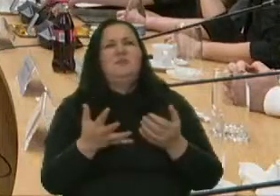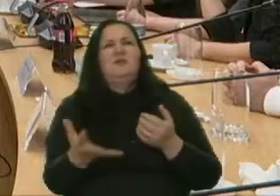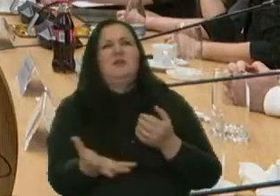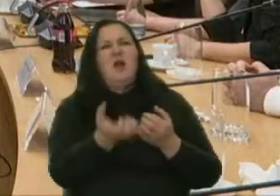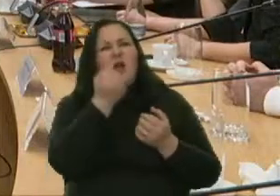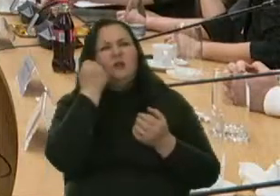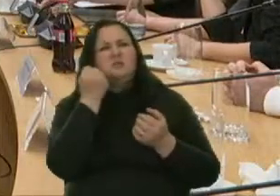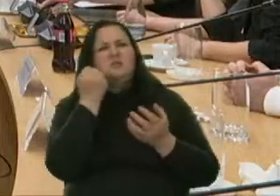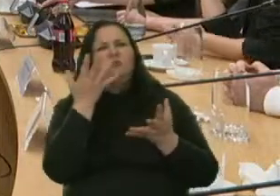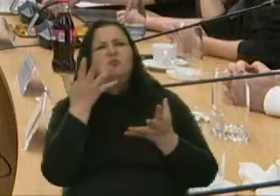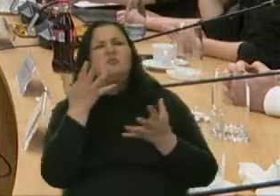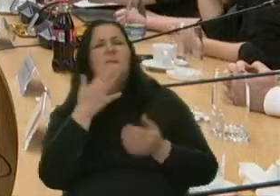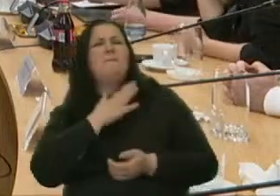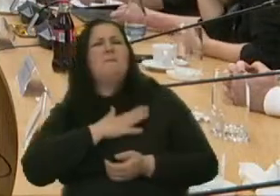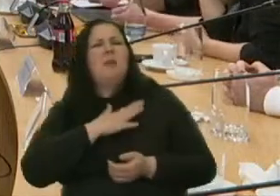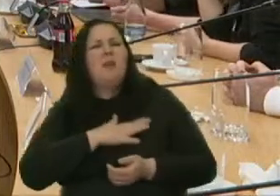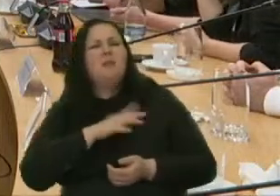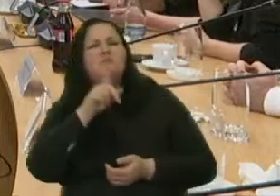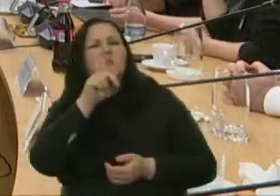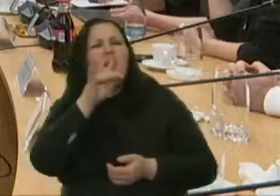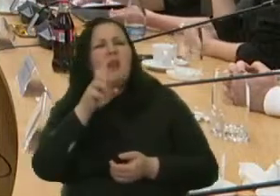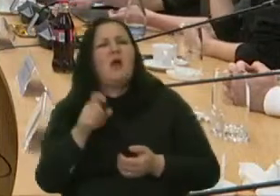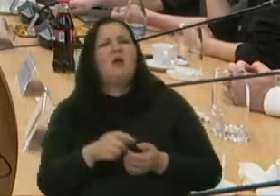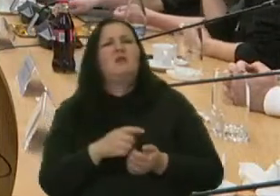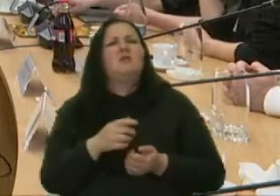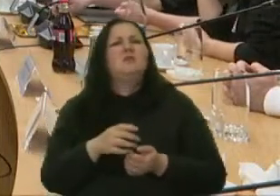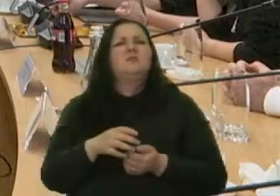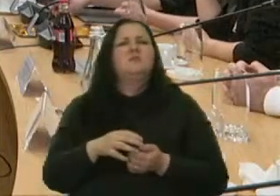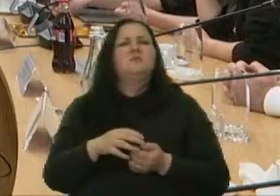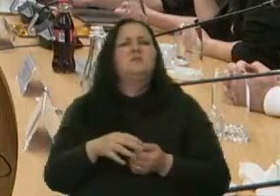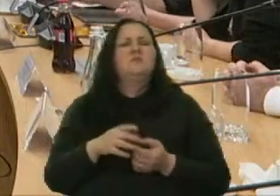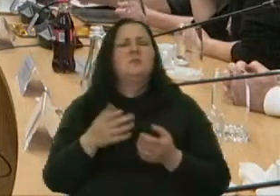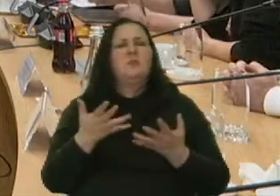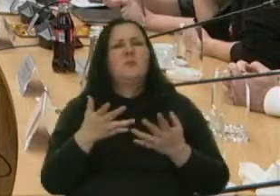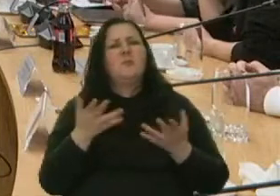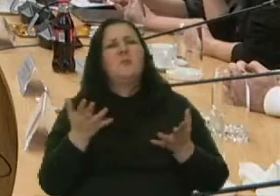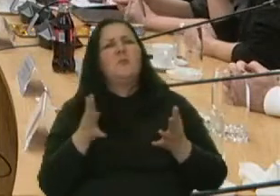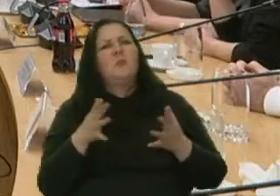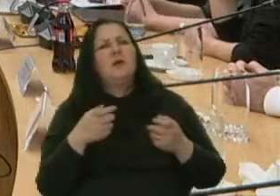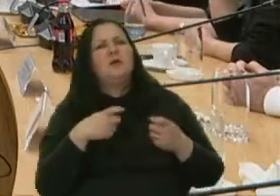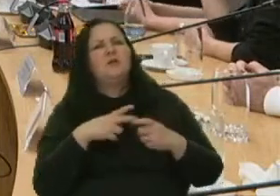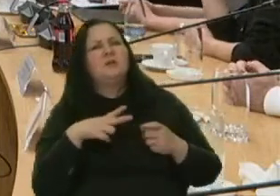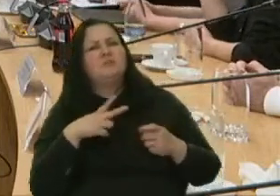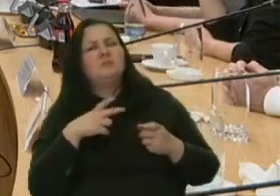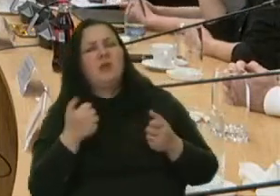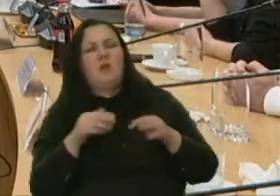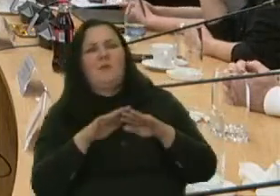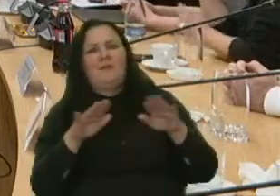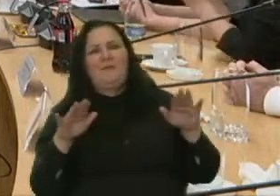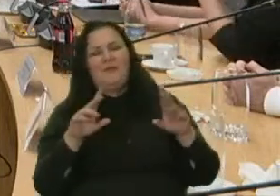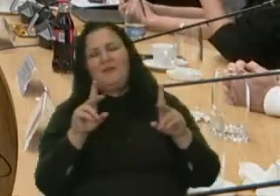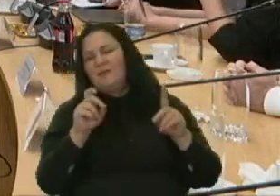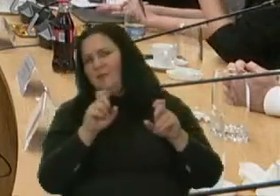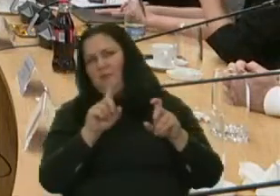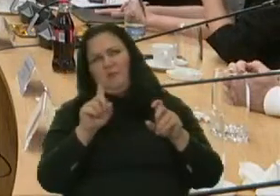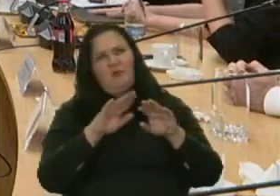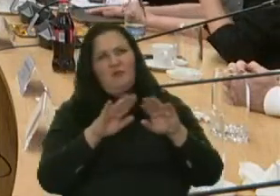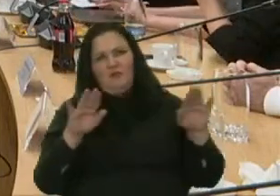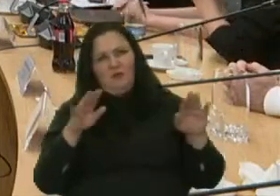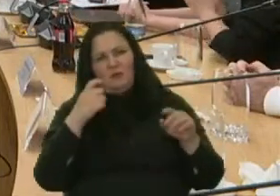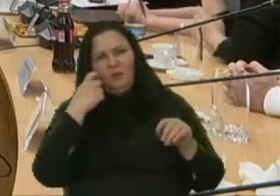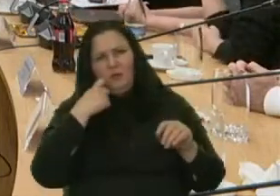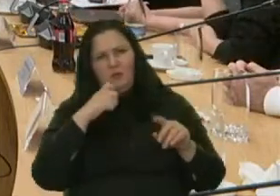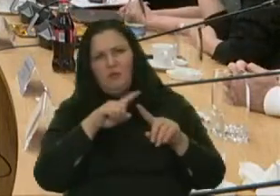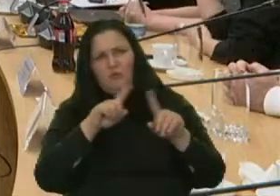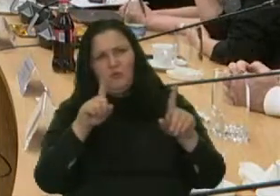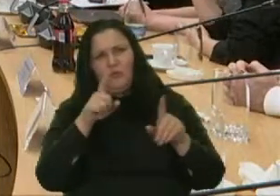tiktok like uri asta repet poate ține la un anumit nivel dar nu cred că la nivelul Cluj mai poate ține Eu